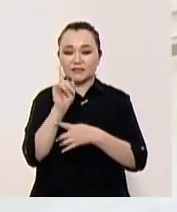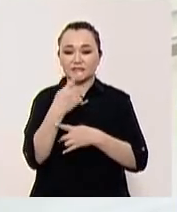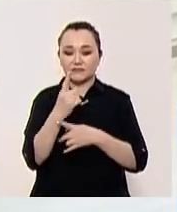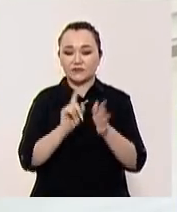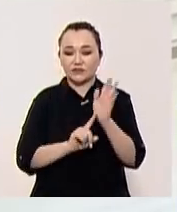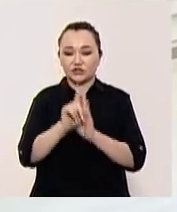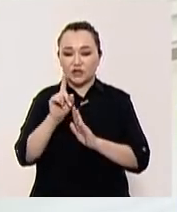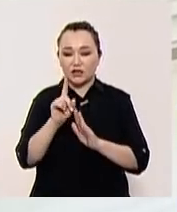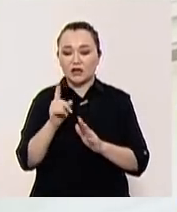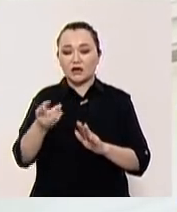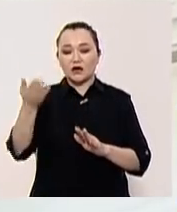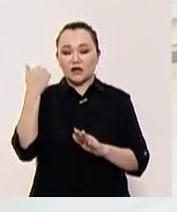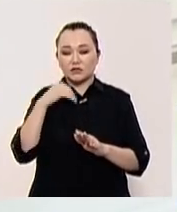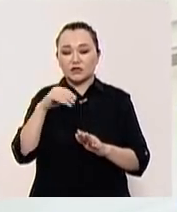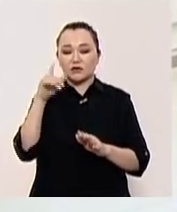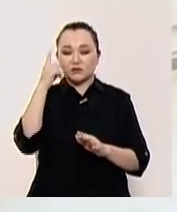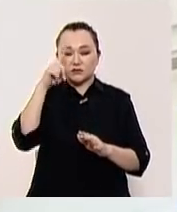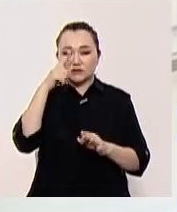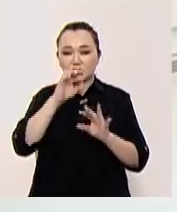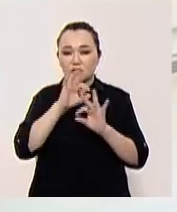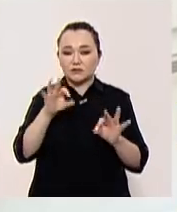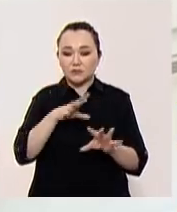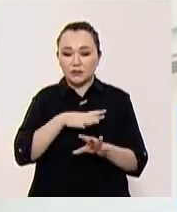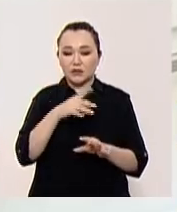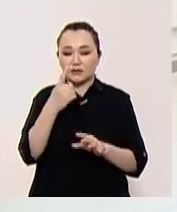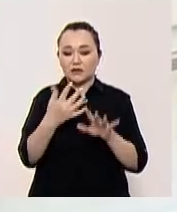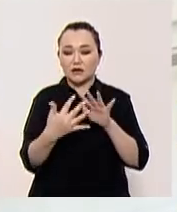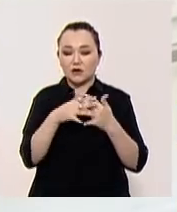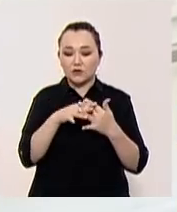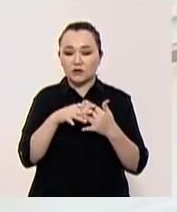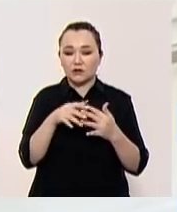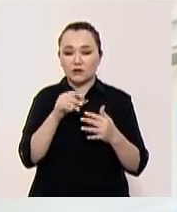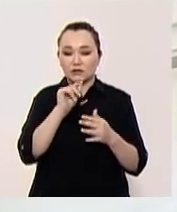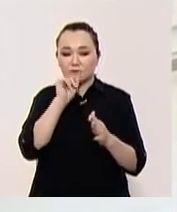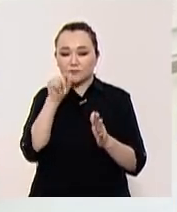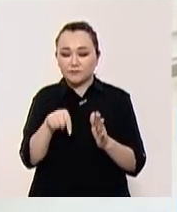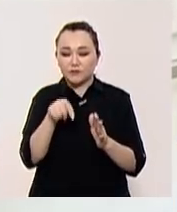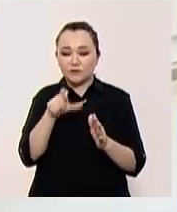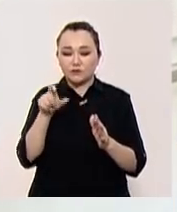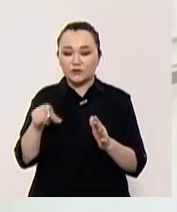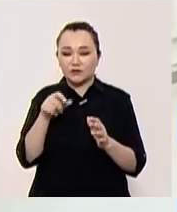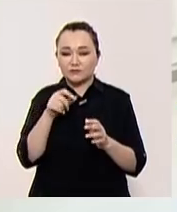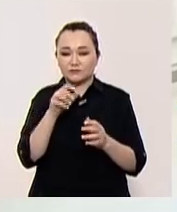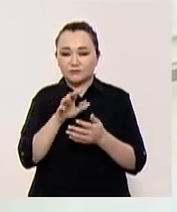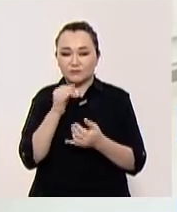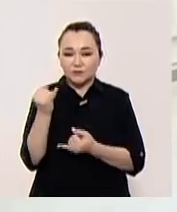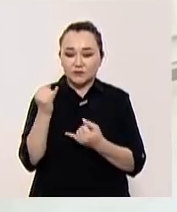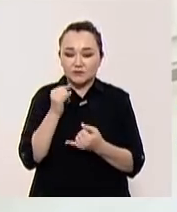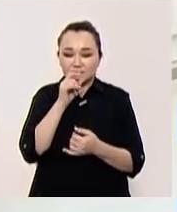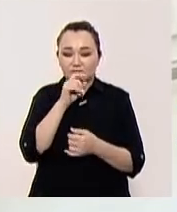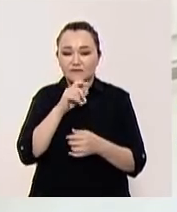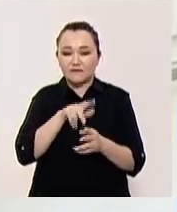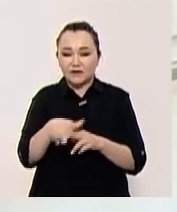бастауы. Кезінде аңыз бойынша бір ауылға іріткі салатын азаматтар болған екен. Содан ауыл ақсақалдары,